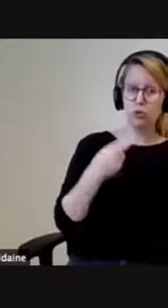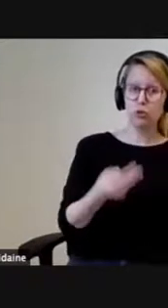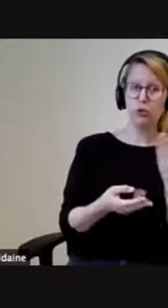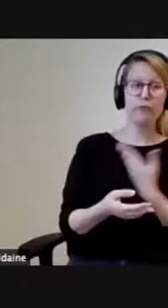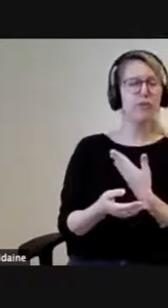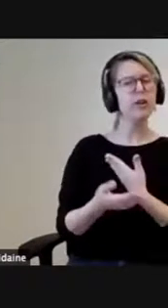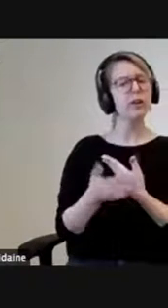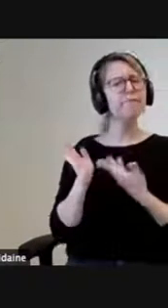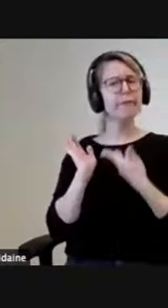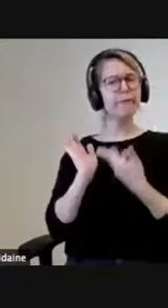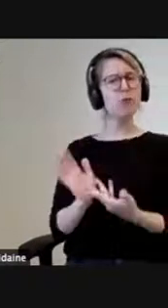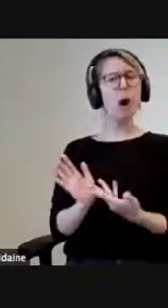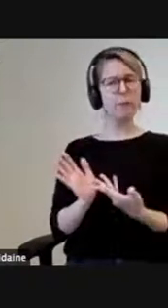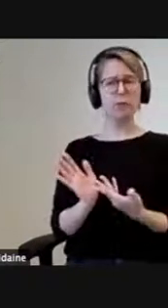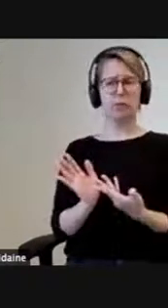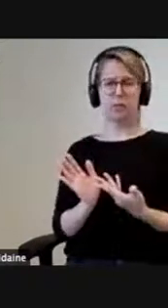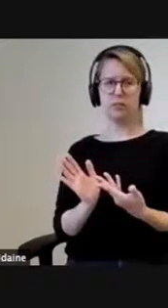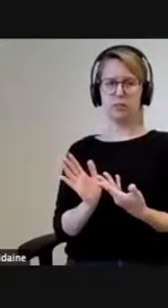humaines.